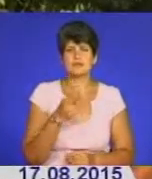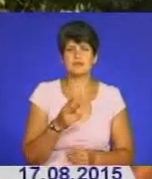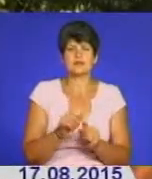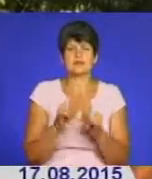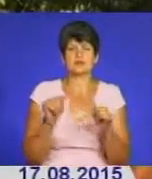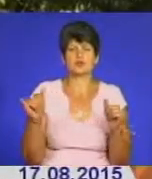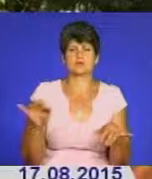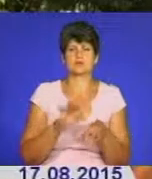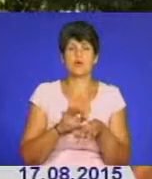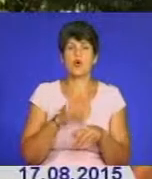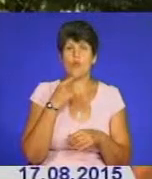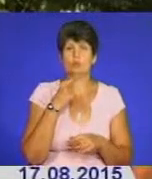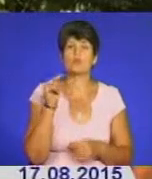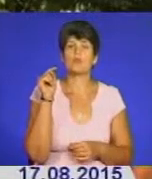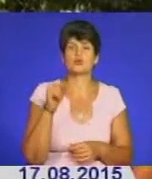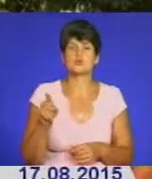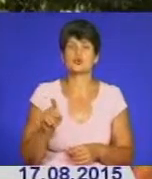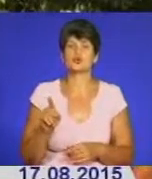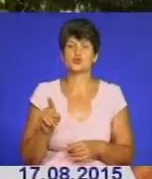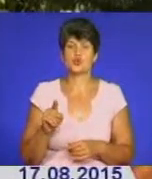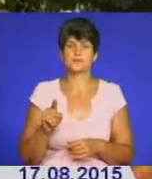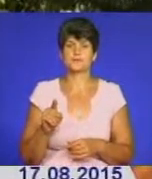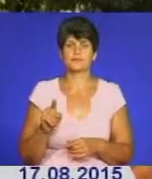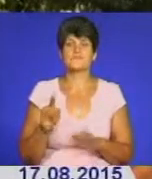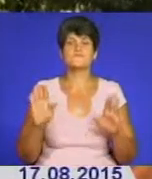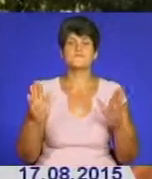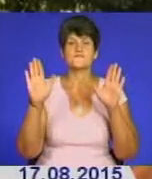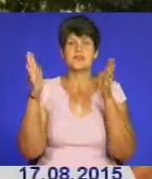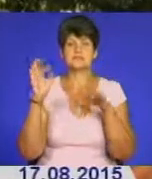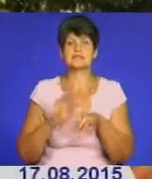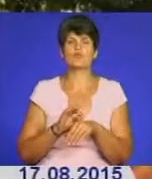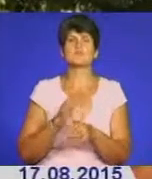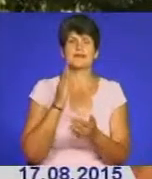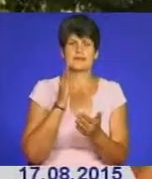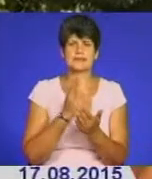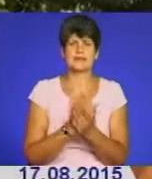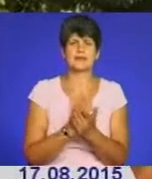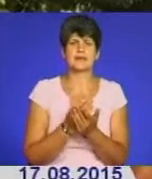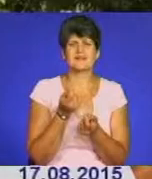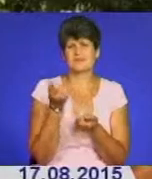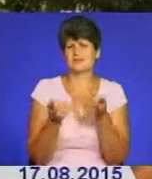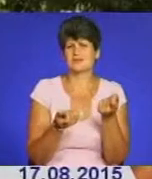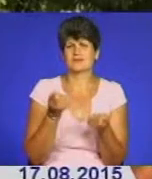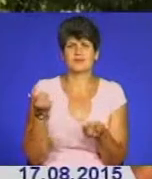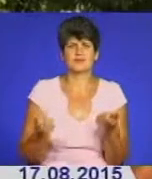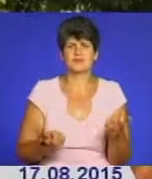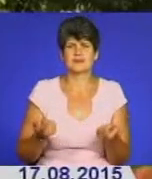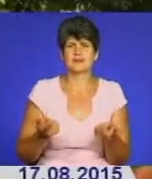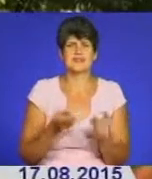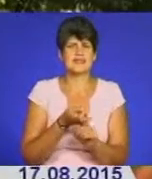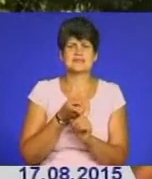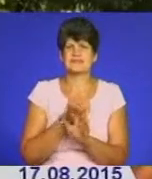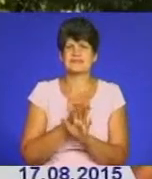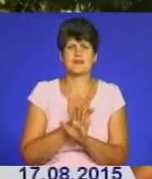захворюваності, ми говоримо про те, що все ж таки випадки захворювання є поодинокі, тобто не